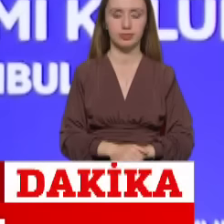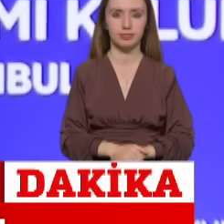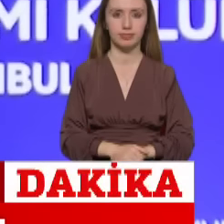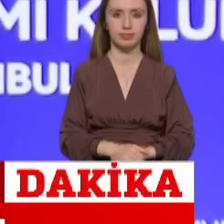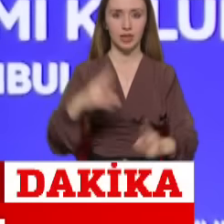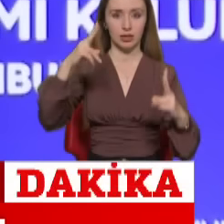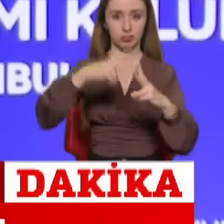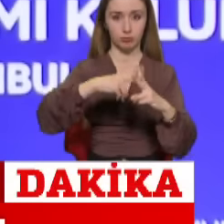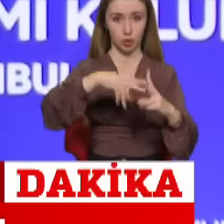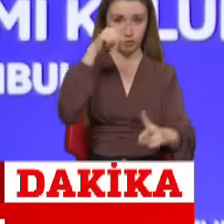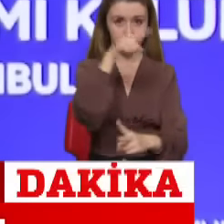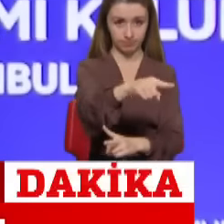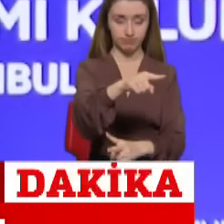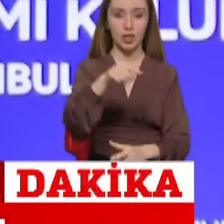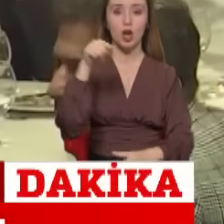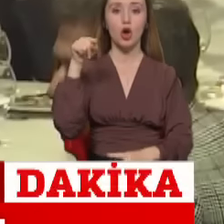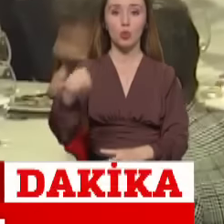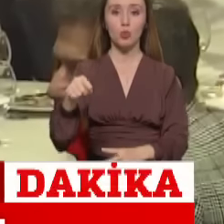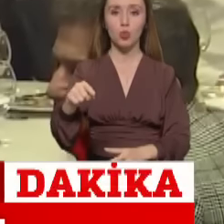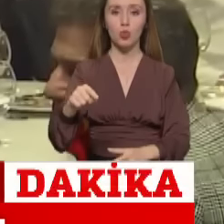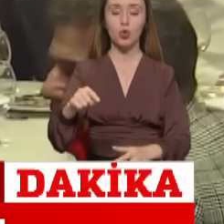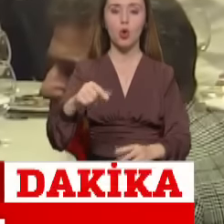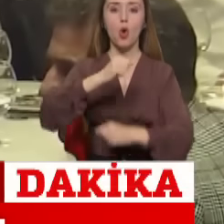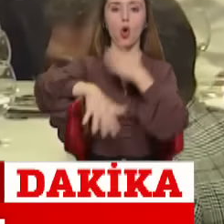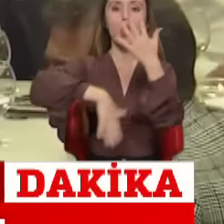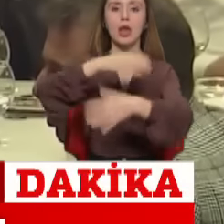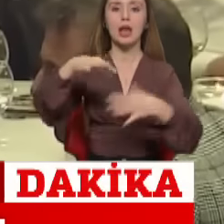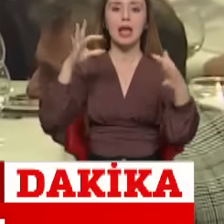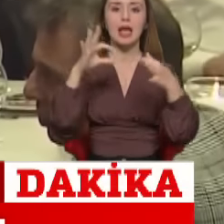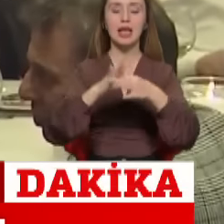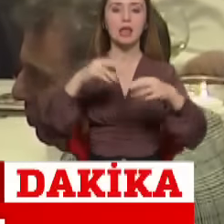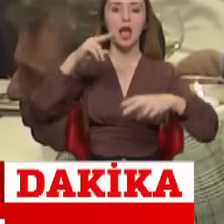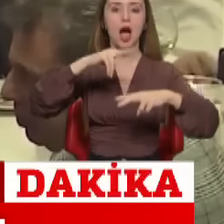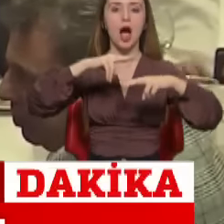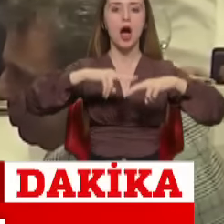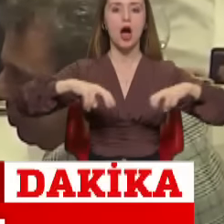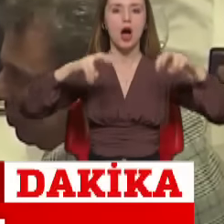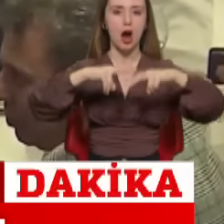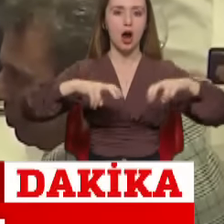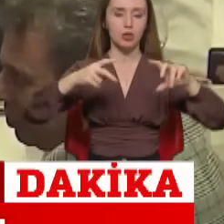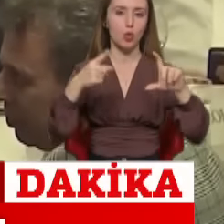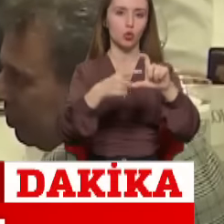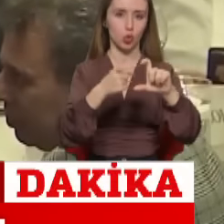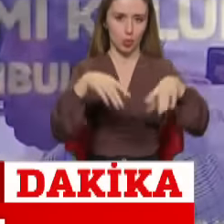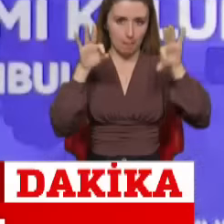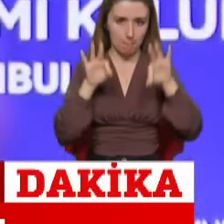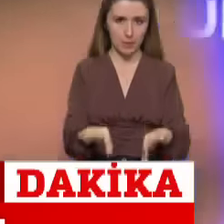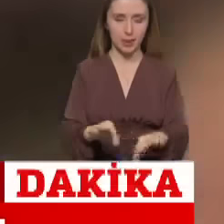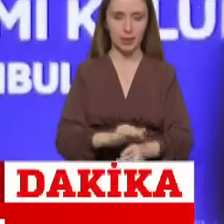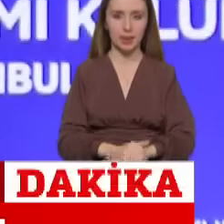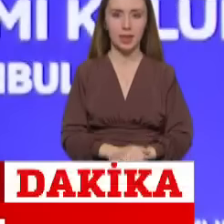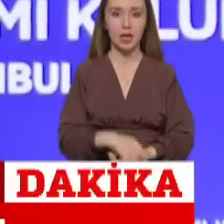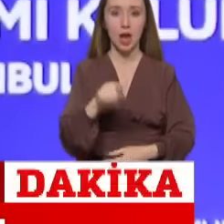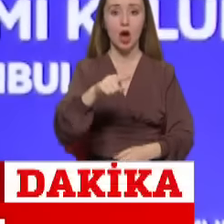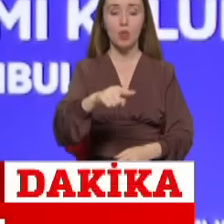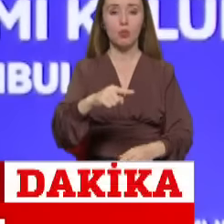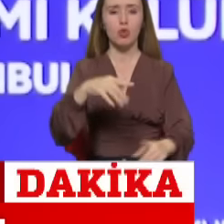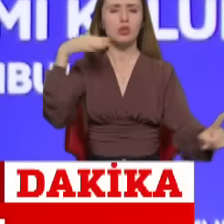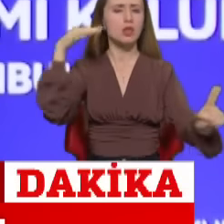Emniyet güçlerimiz yaşanan elim hadiseyle ilgili geniş çaplı soruşturma başlatmıştır. Bu